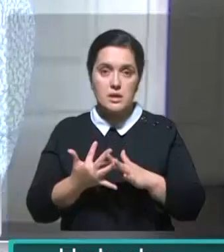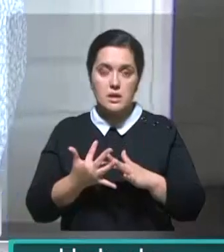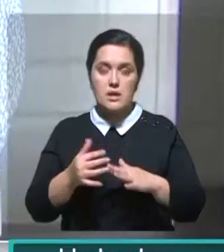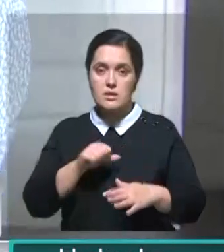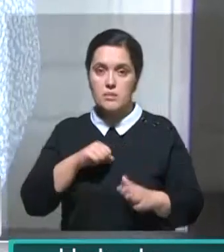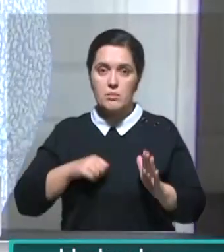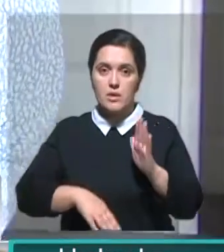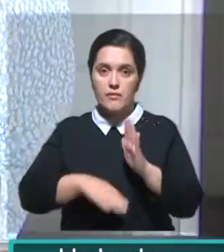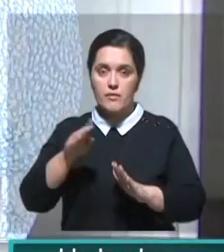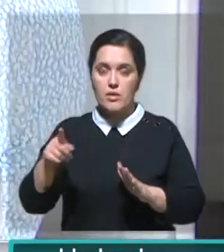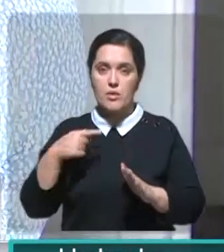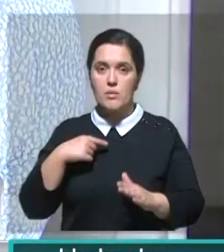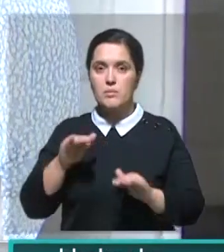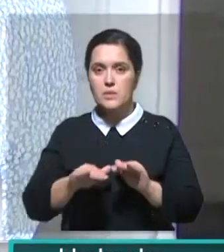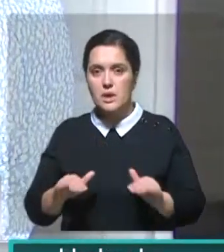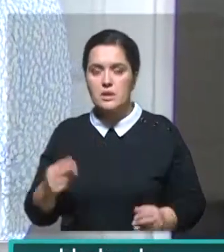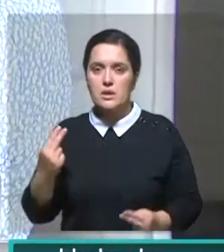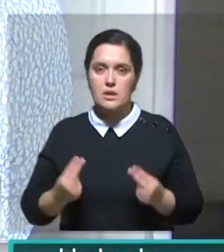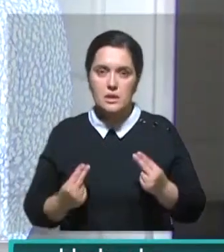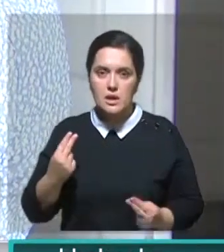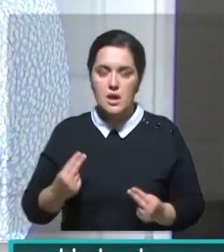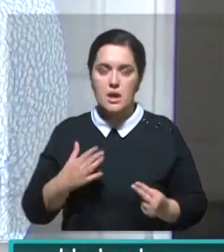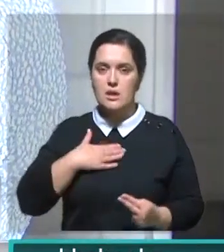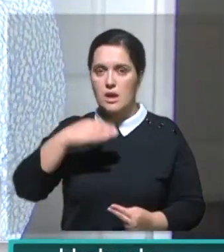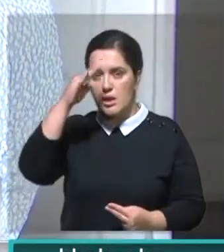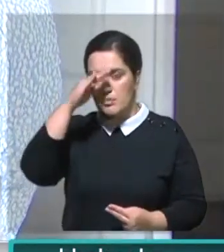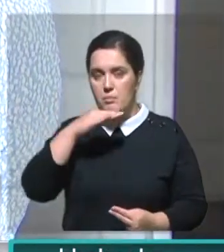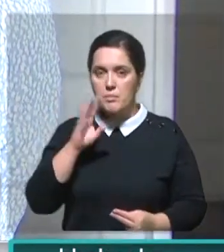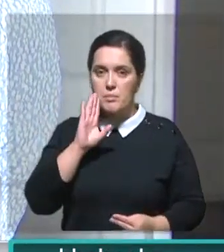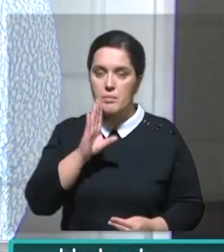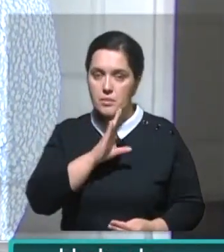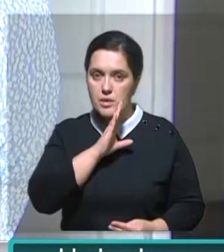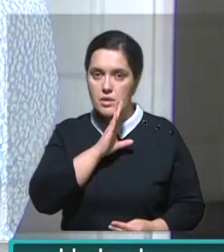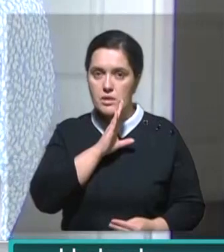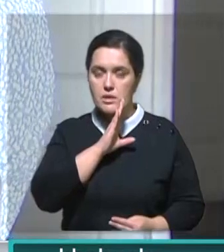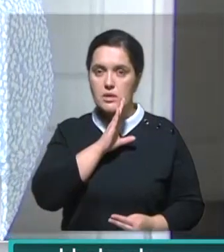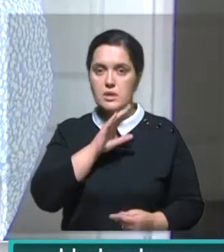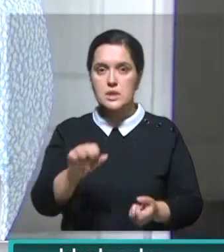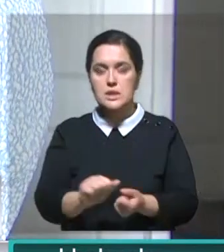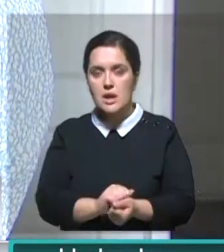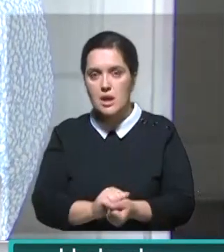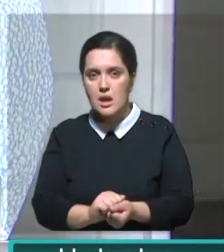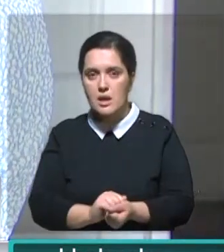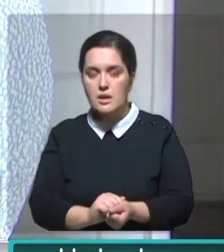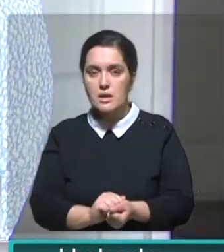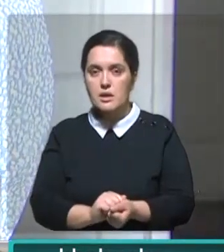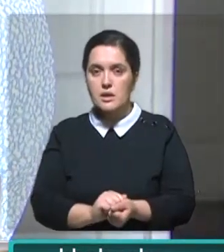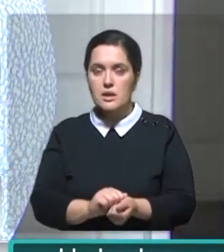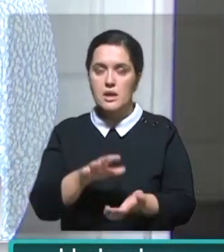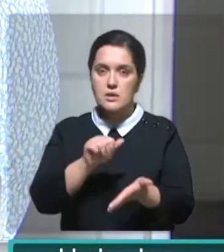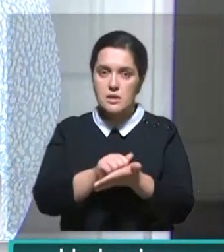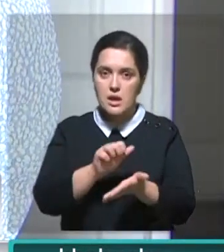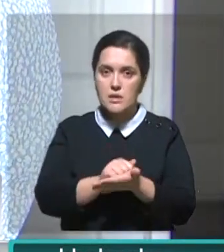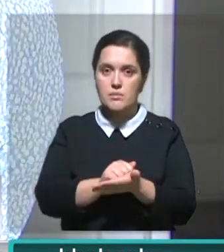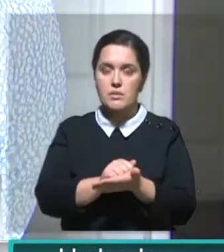вот так с детьми играли, наши матери, это как его, стирали, стирки занимались,